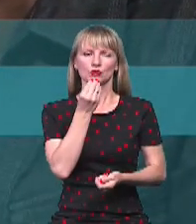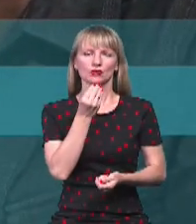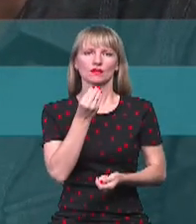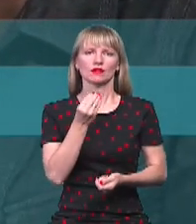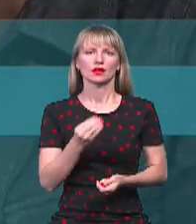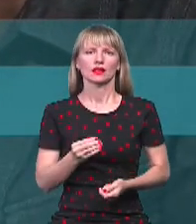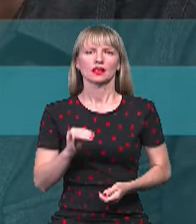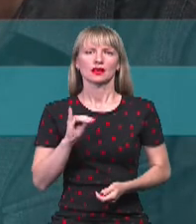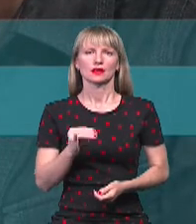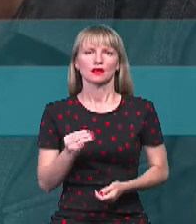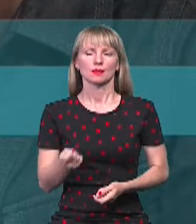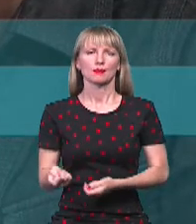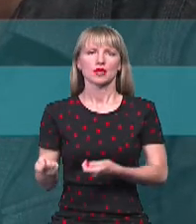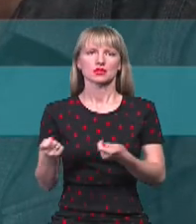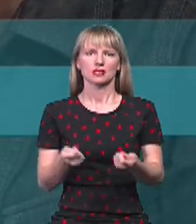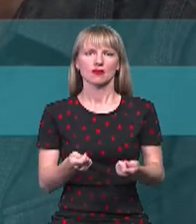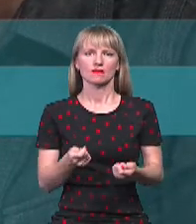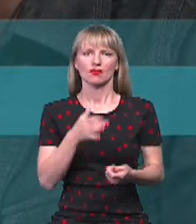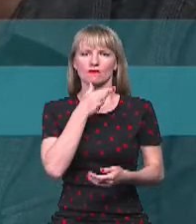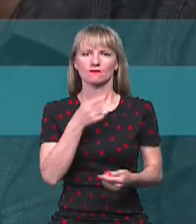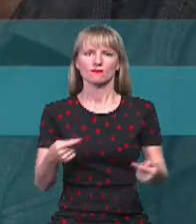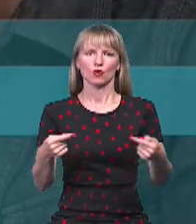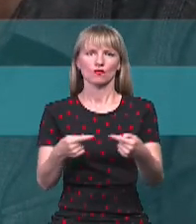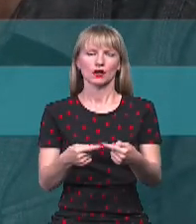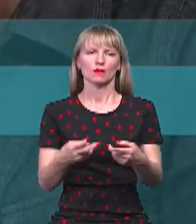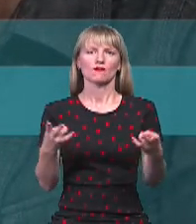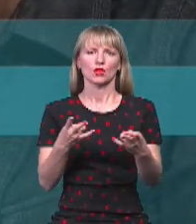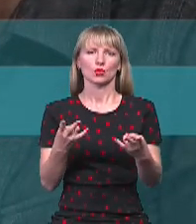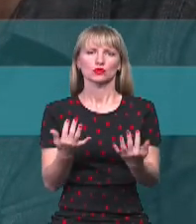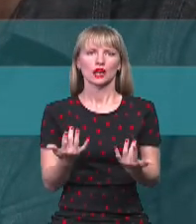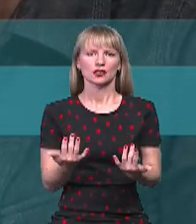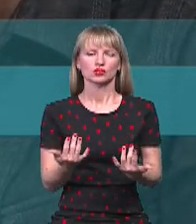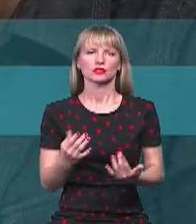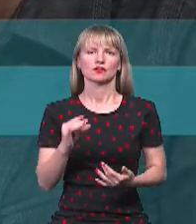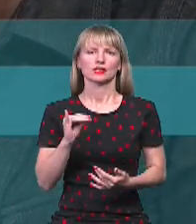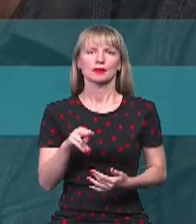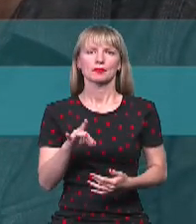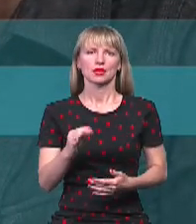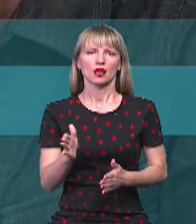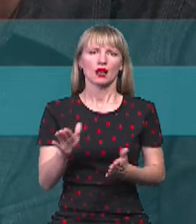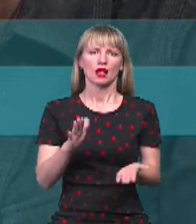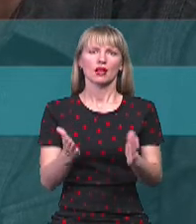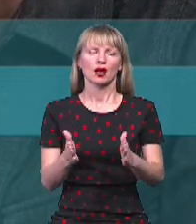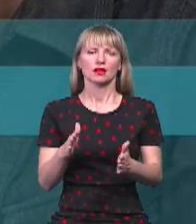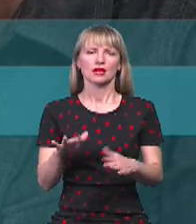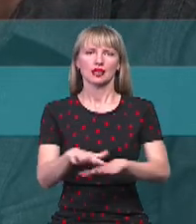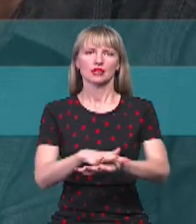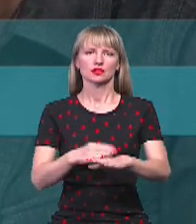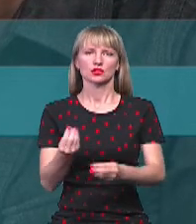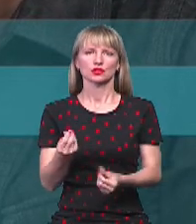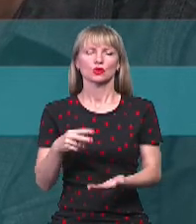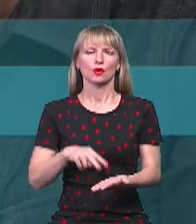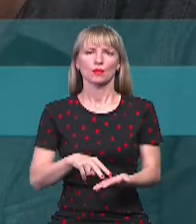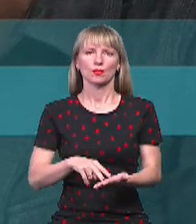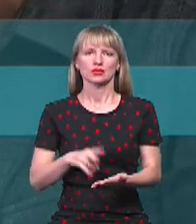питания, и поставки своевременные в нужном объеме. Даже при колыхании рыночной стоимости вот,